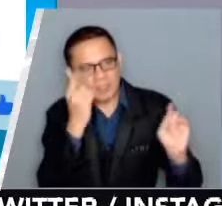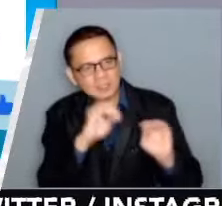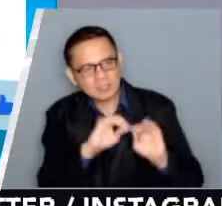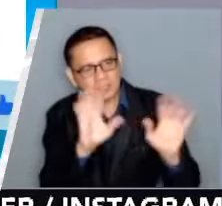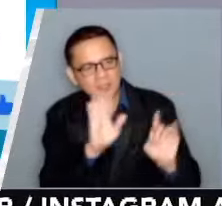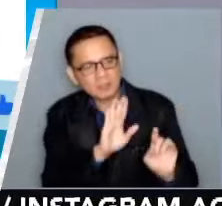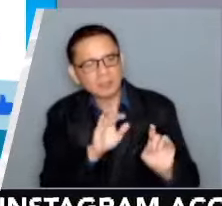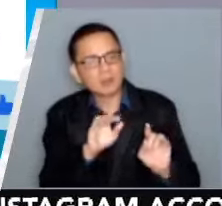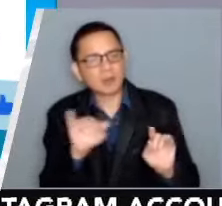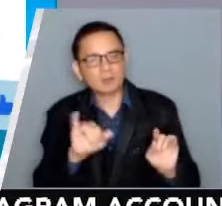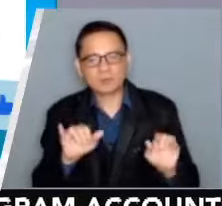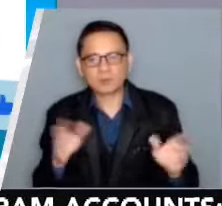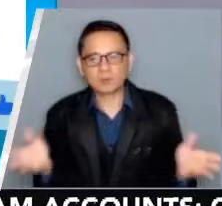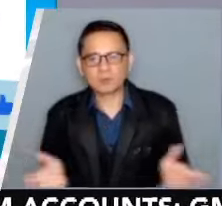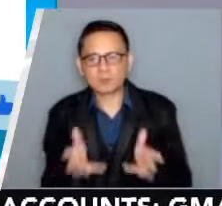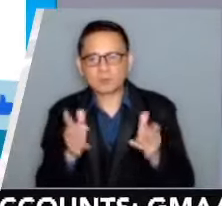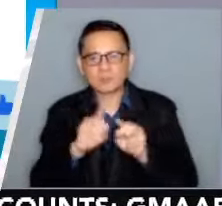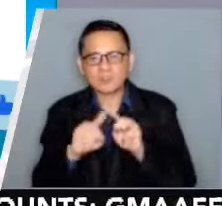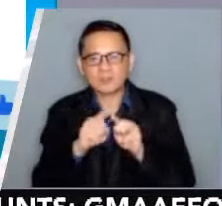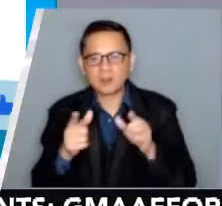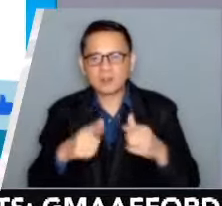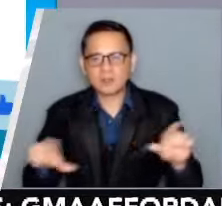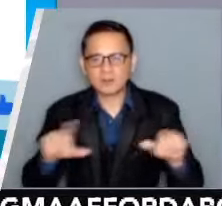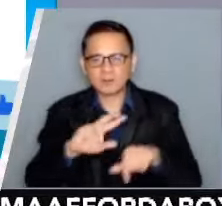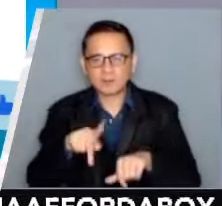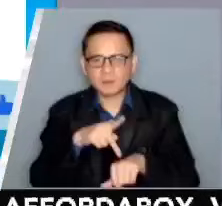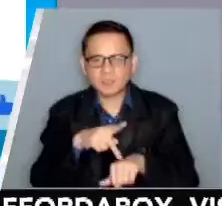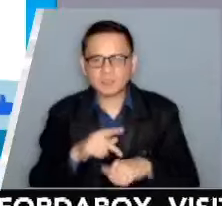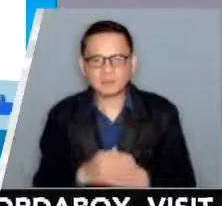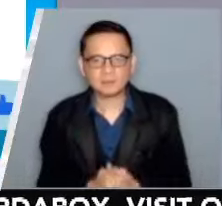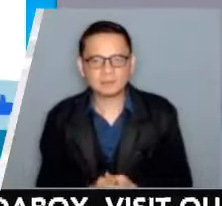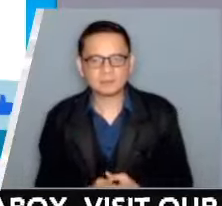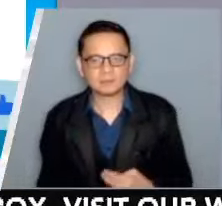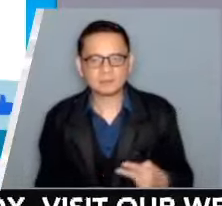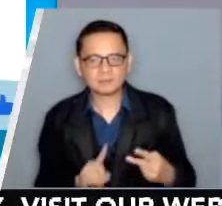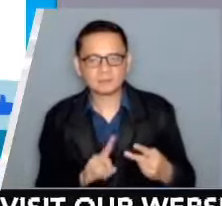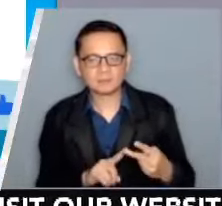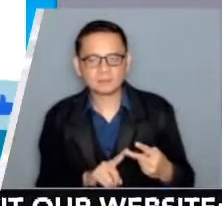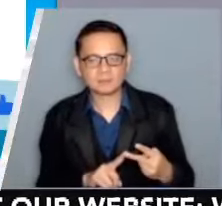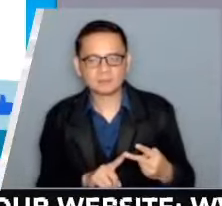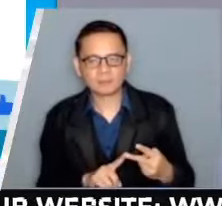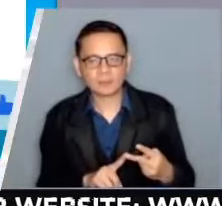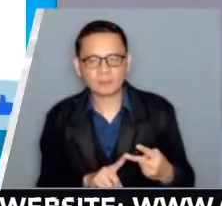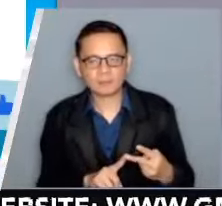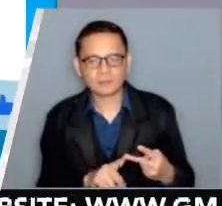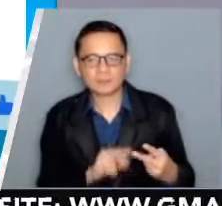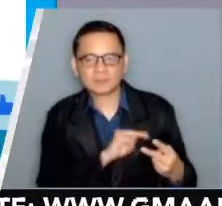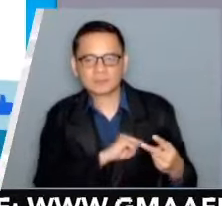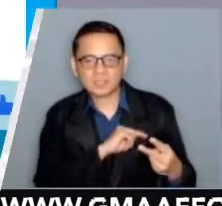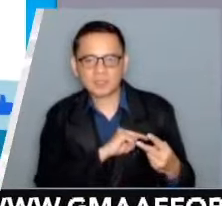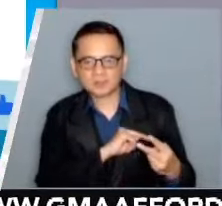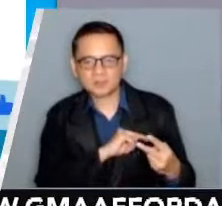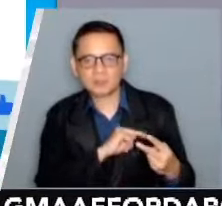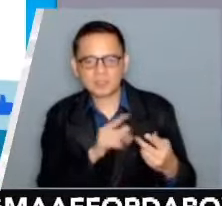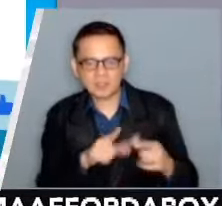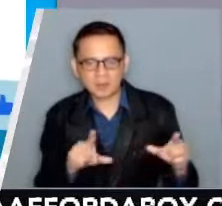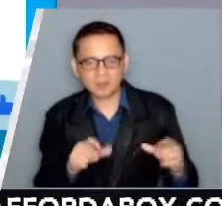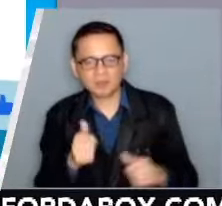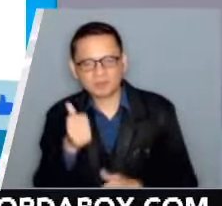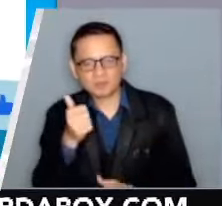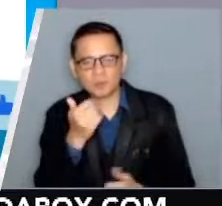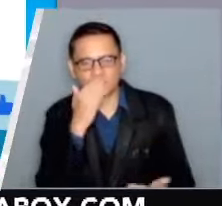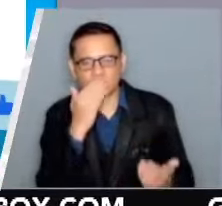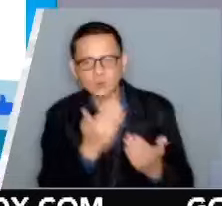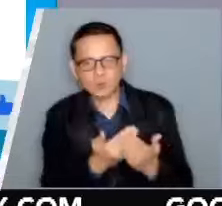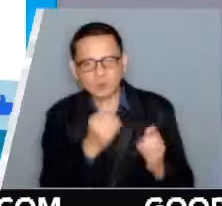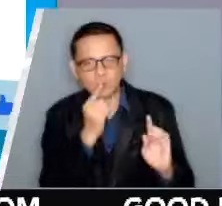ng Pilipinas. Ayon naman kay Raymond Mike, magandang intensyon ng mother tongue-based multilingual education, pero dapat na makiangkop